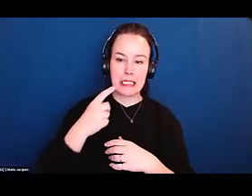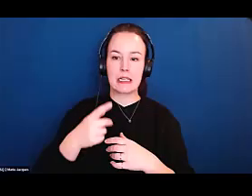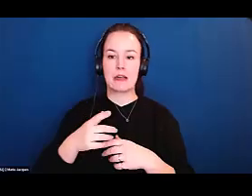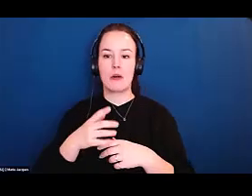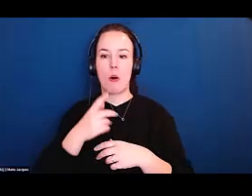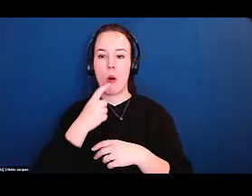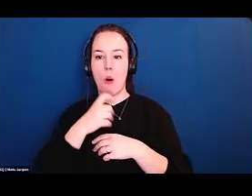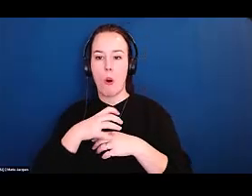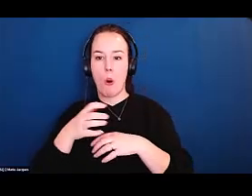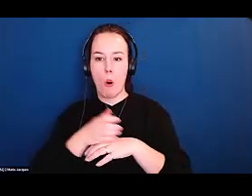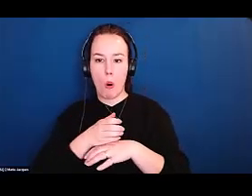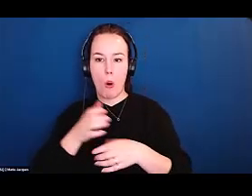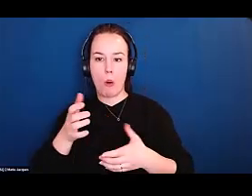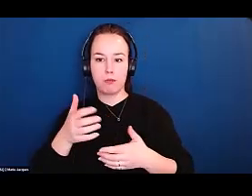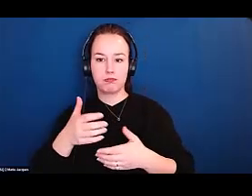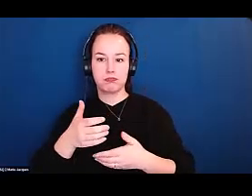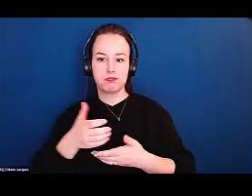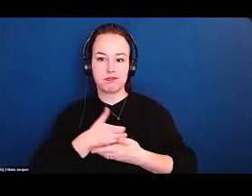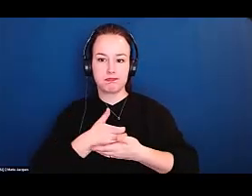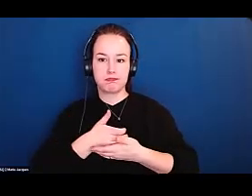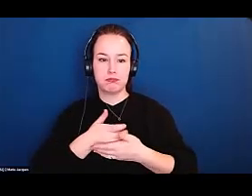diabétique